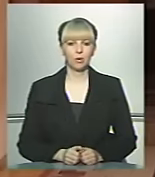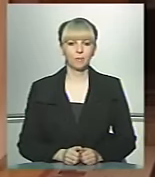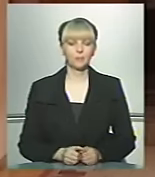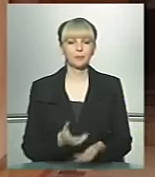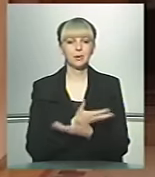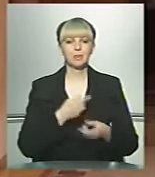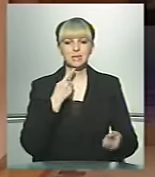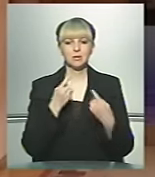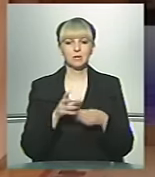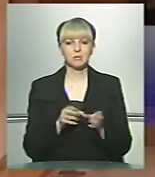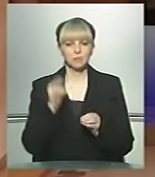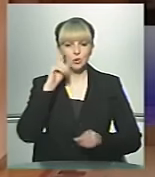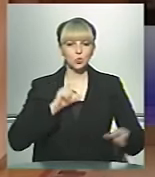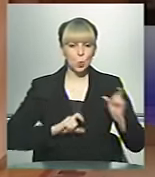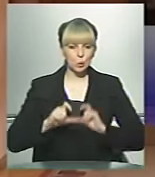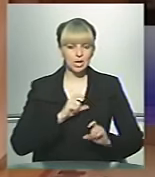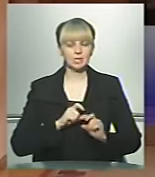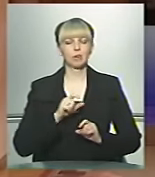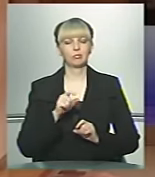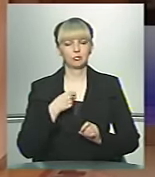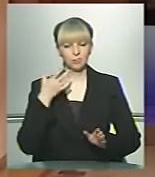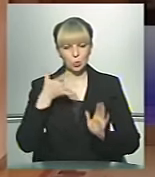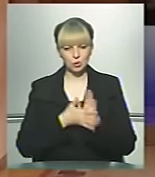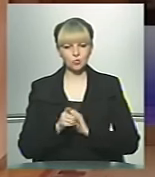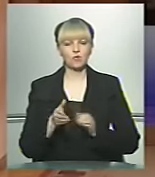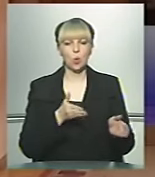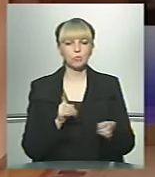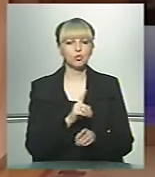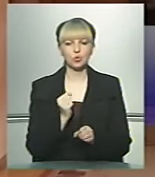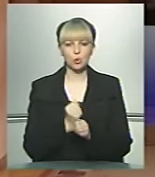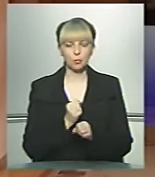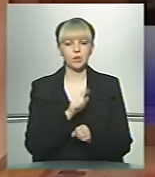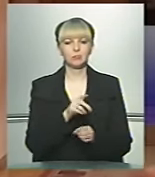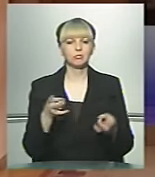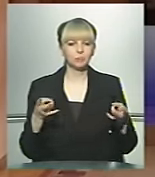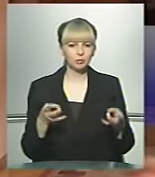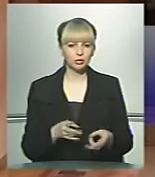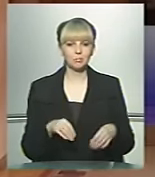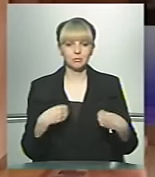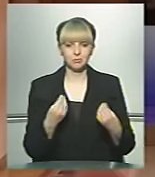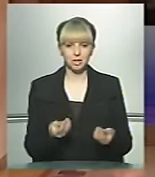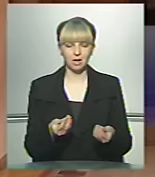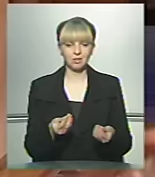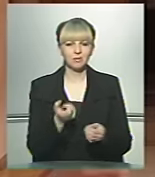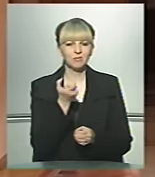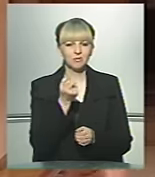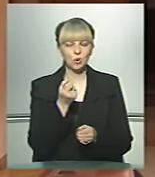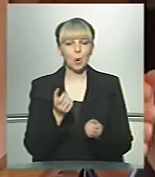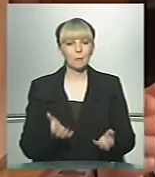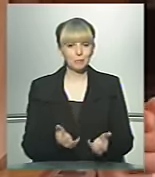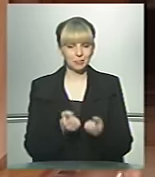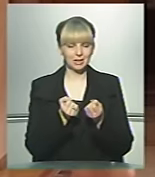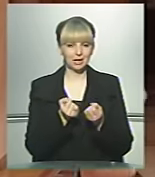Ми спілкувалися з студентами, ми розуміємо, що вони готові щось робити. Їм потрібно дати чуть-чуть